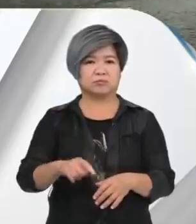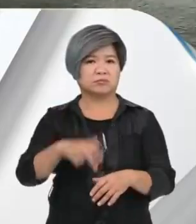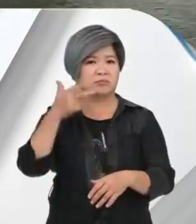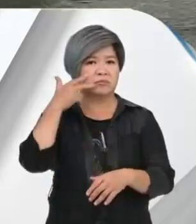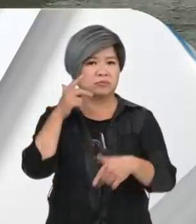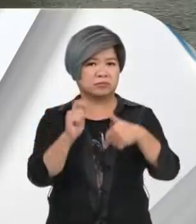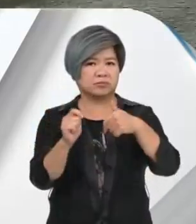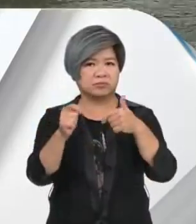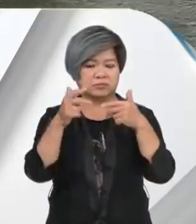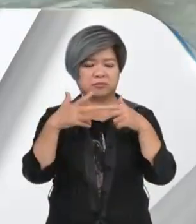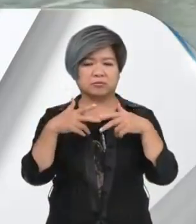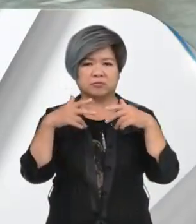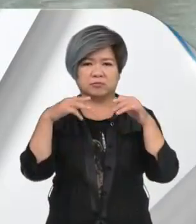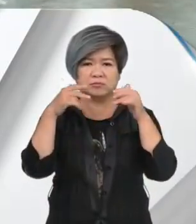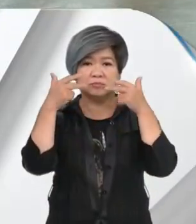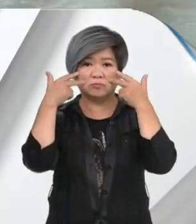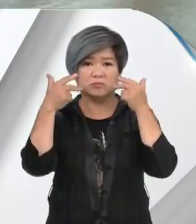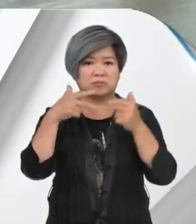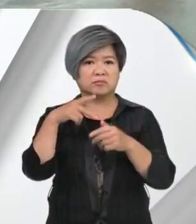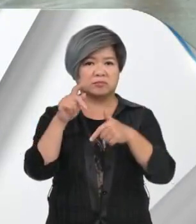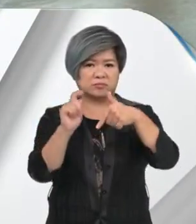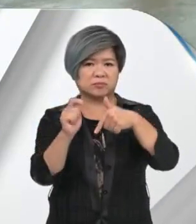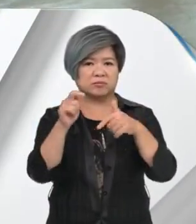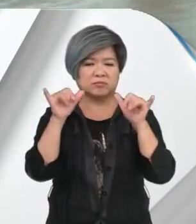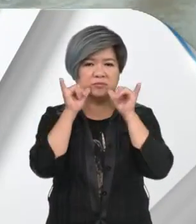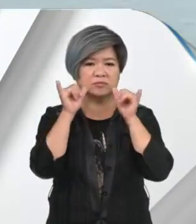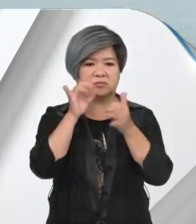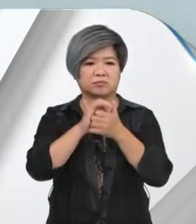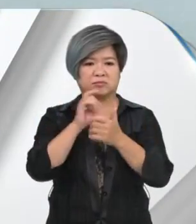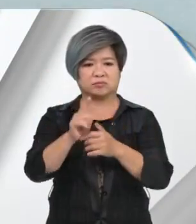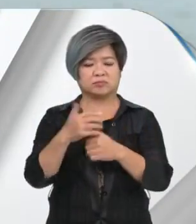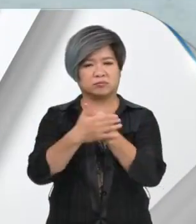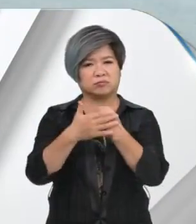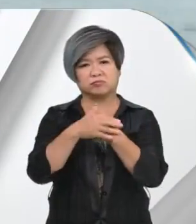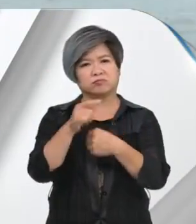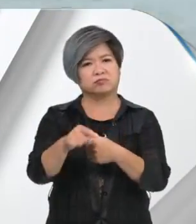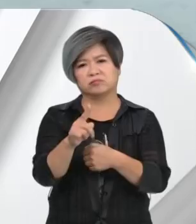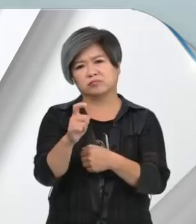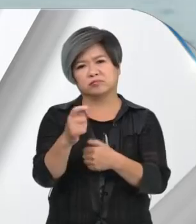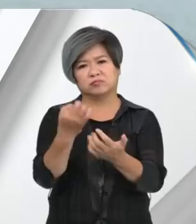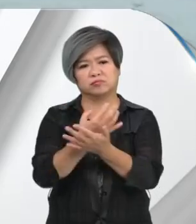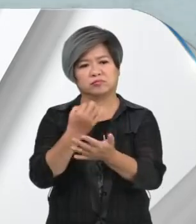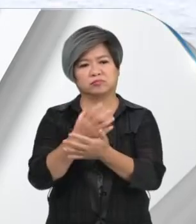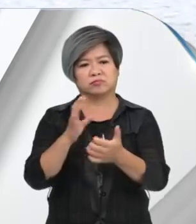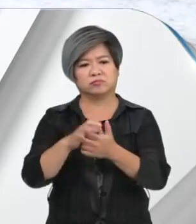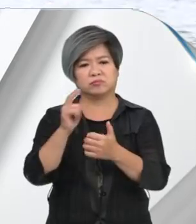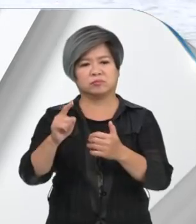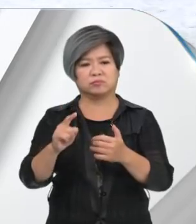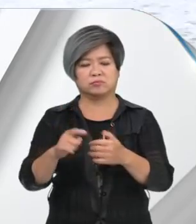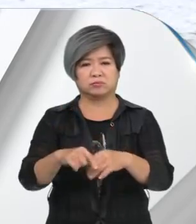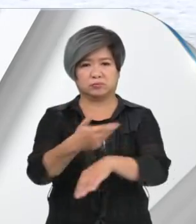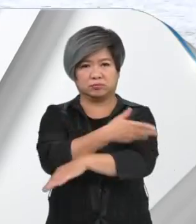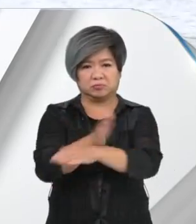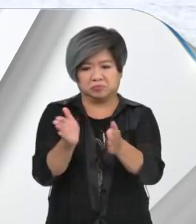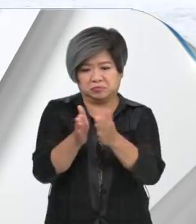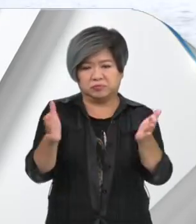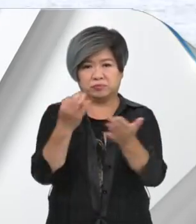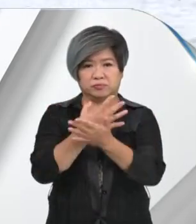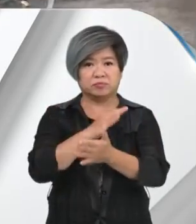湿热的保护标准，同时反映了排水改善工程如何要解决河土塌下的问题。相信年